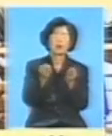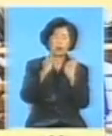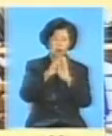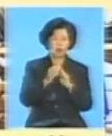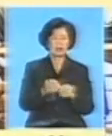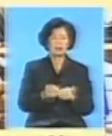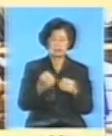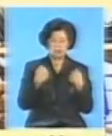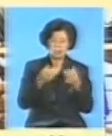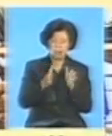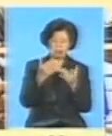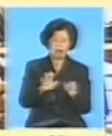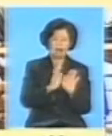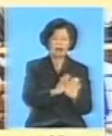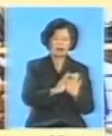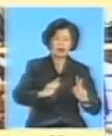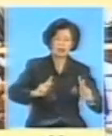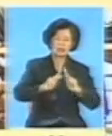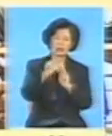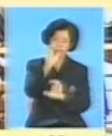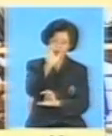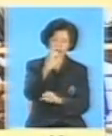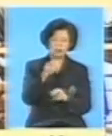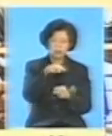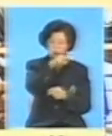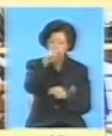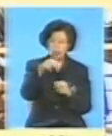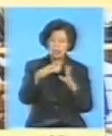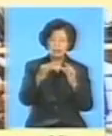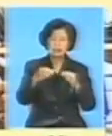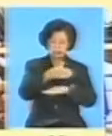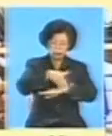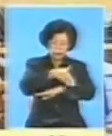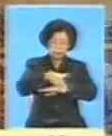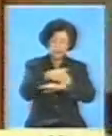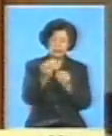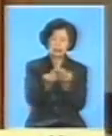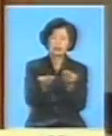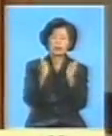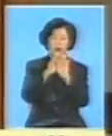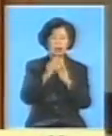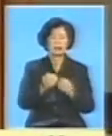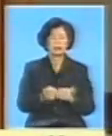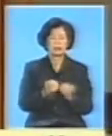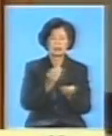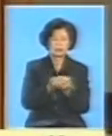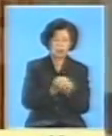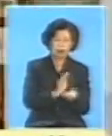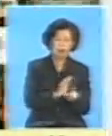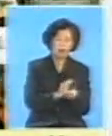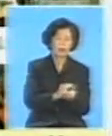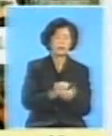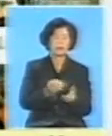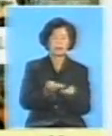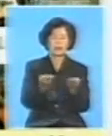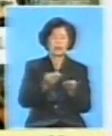รวงมหาดไทยไปด้วยอยู่แล้วนะครับดูแลเรื่องการทำบัญชีครัวเรือนให้ชัดเจนระบบการออมระบบสวัสดิการชุมชนมีประสิทธิภาพ